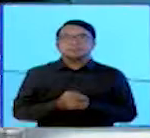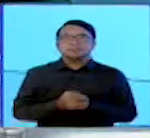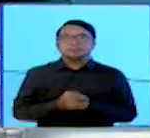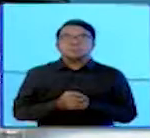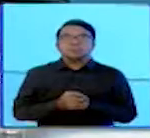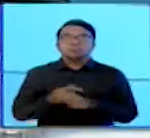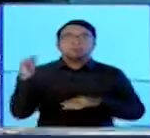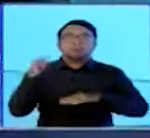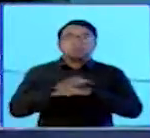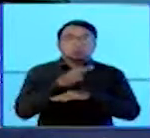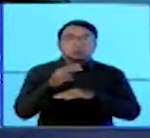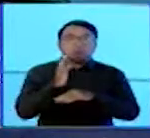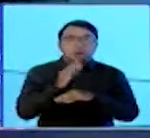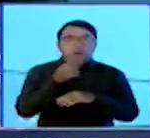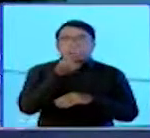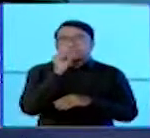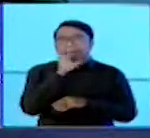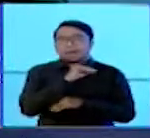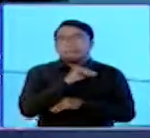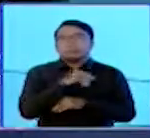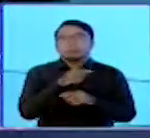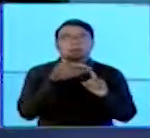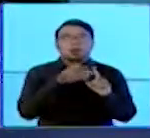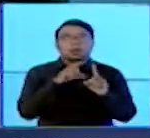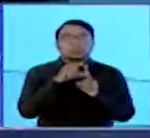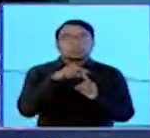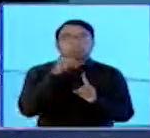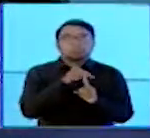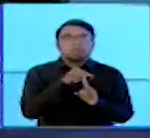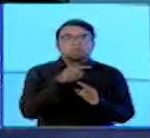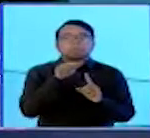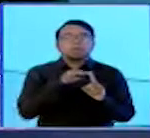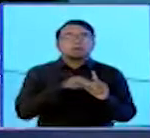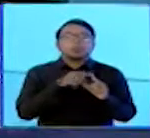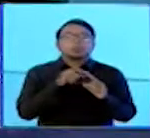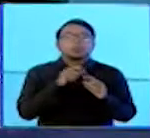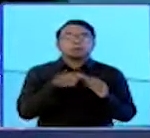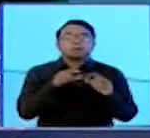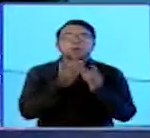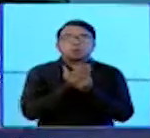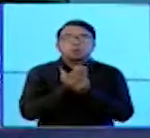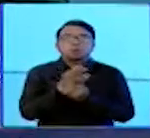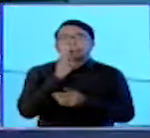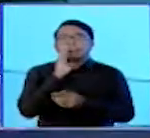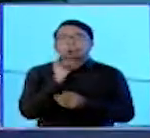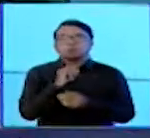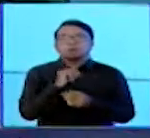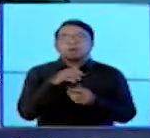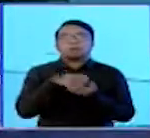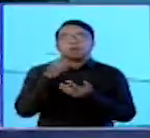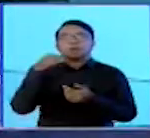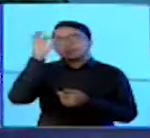Firza Setelah tiba di tanah air Kamis malabur orang Djoko Tjandra kiri diperiksa terkait penerbitan dokumen palsu di bareskrim Polri Jakarta